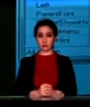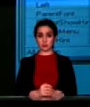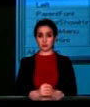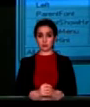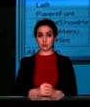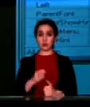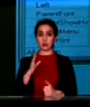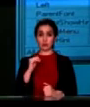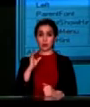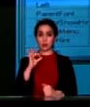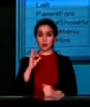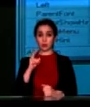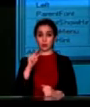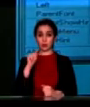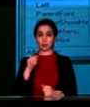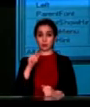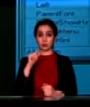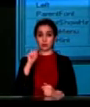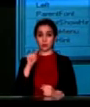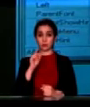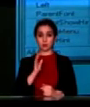Va OK tugmasini bosamiz.